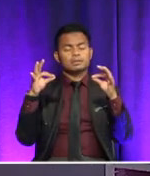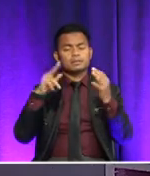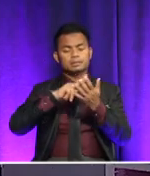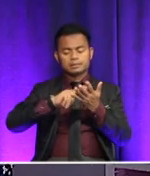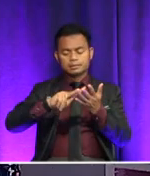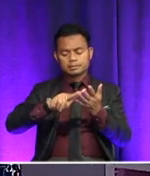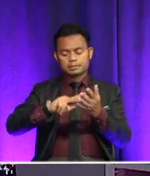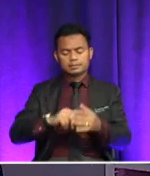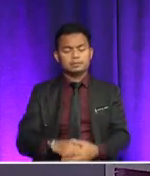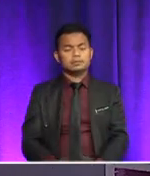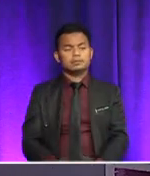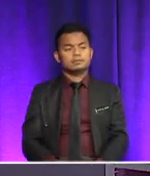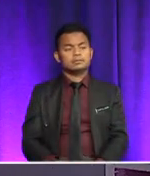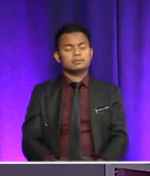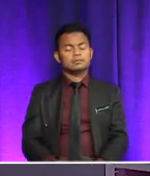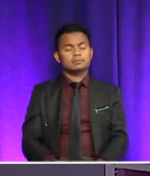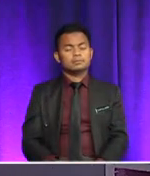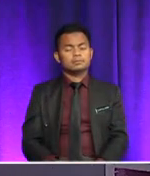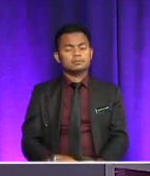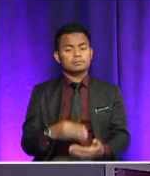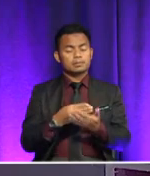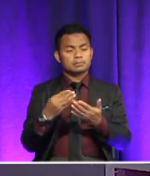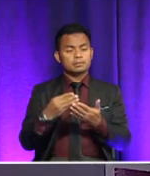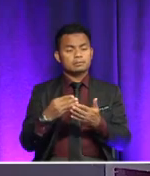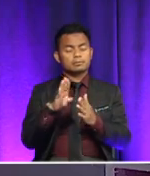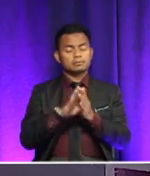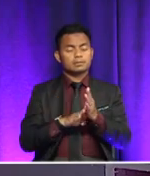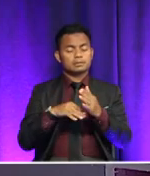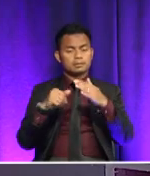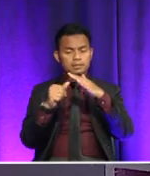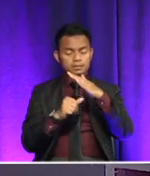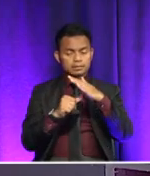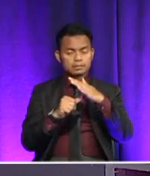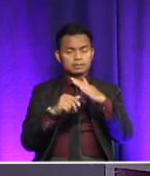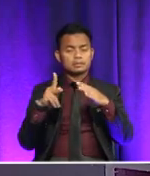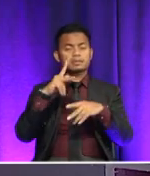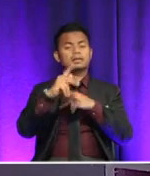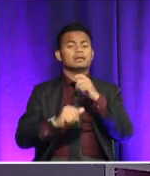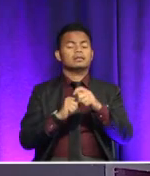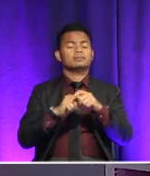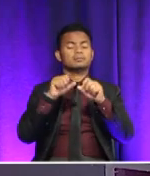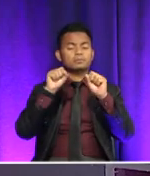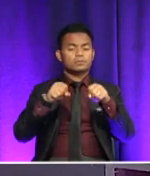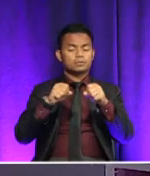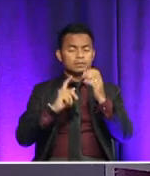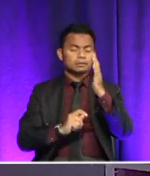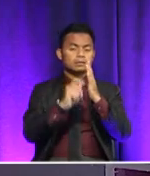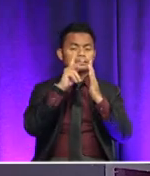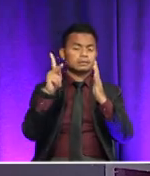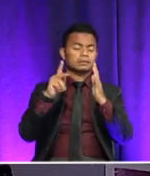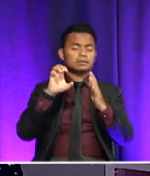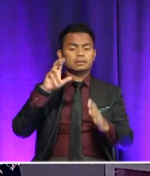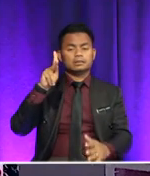begitu biasanya produk berasaskan alam ini dapat meningkatkan ekonomi penduduk setempat dan secara tidak langsung